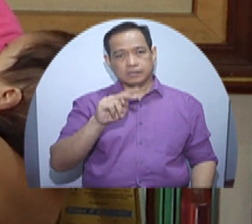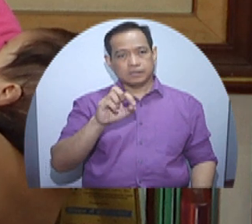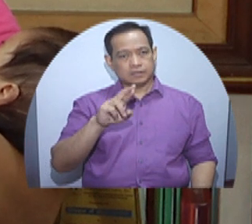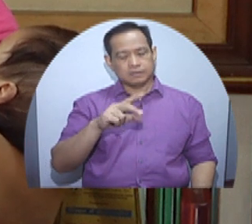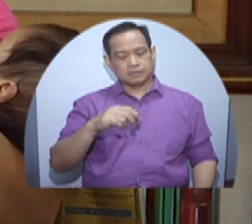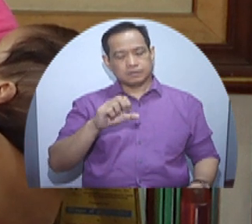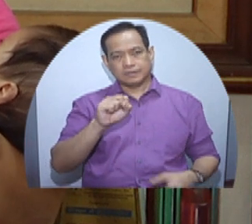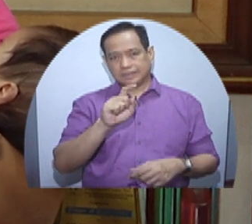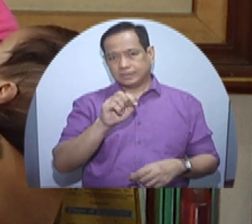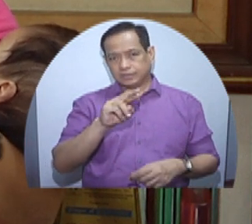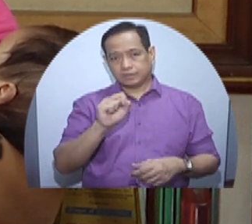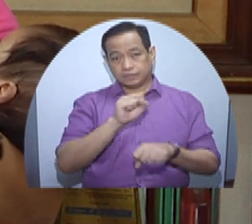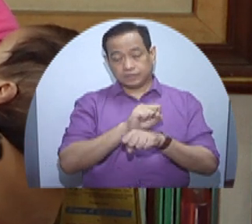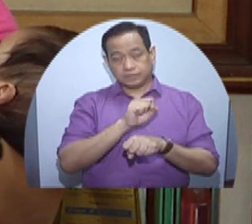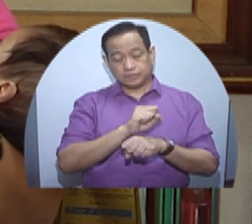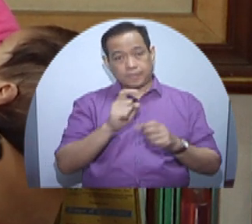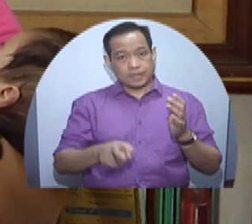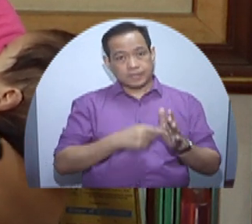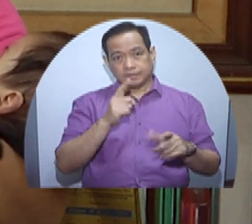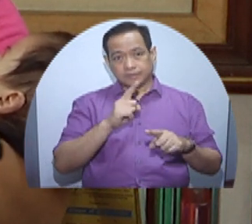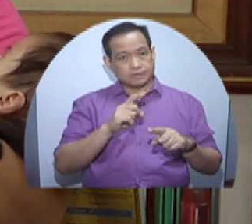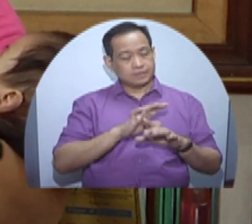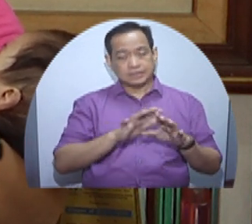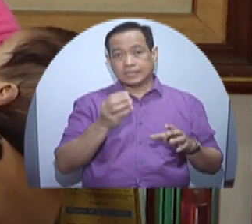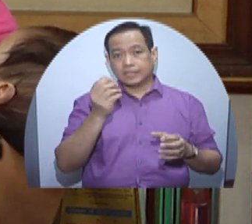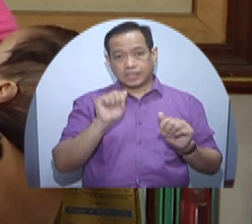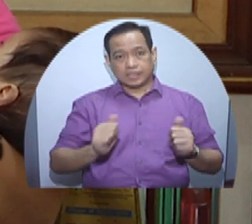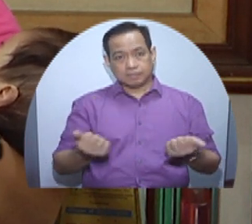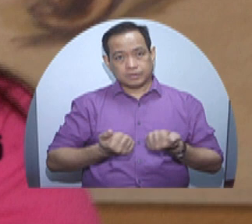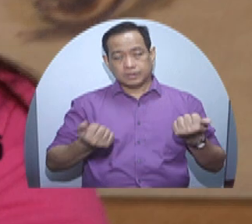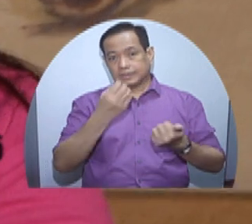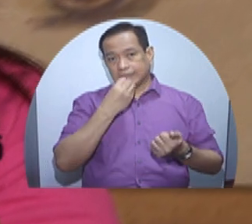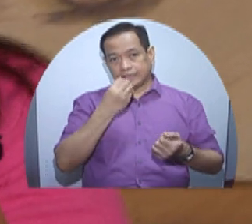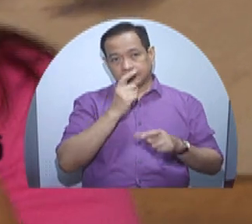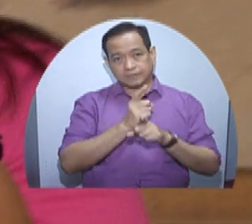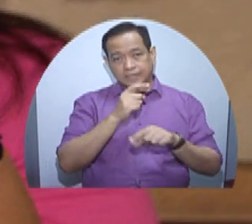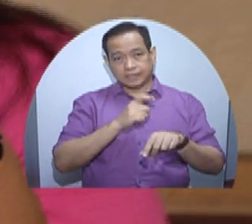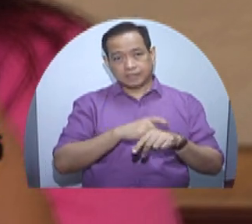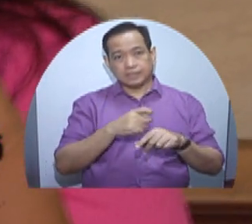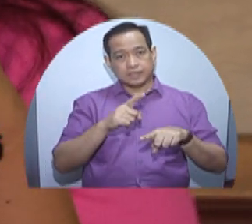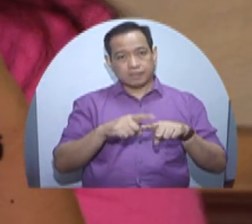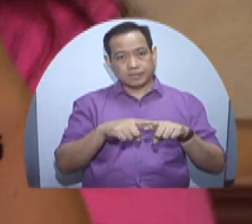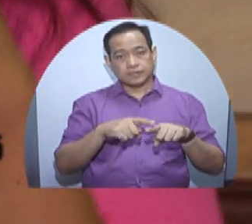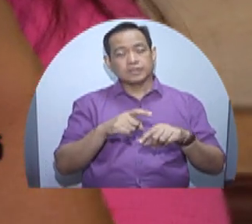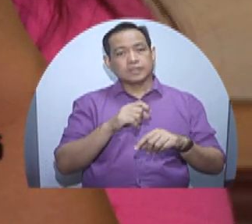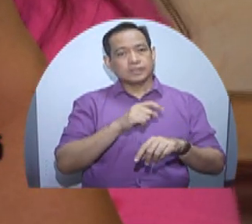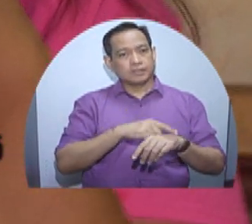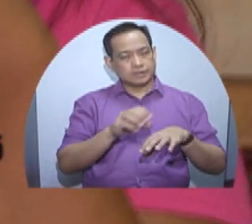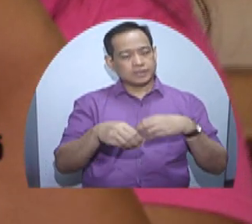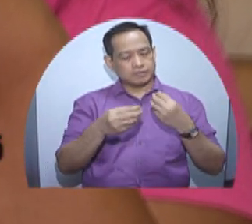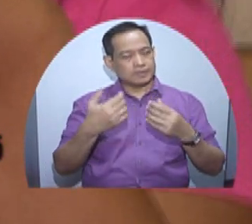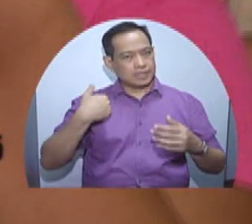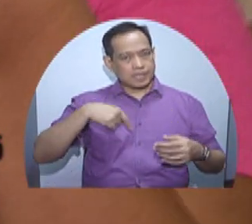sa trabaho. Tapos po, minsan di rin po ako nakakakain sa tamang oras. Depende po kasi sa oras na binibigay sa amin